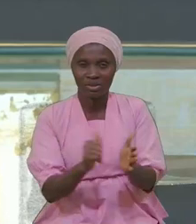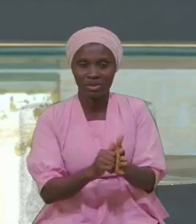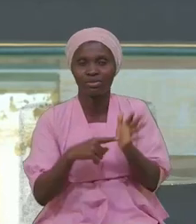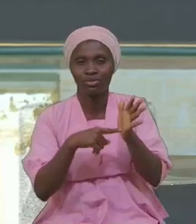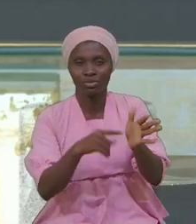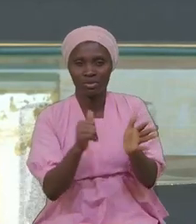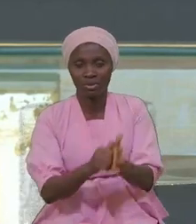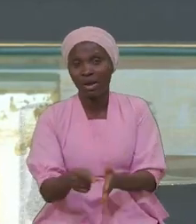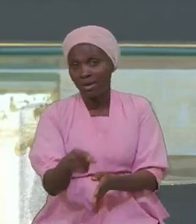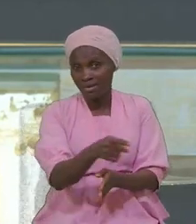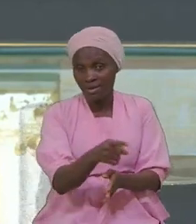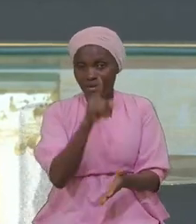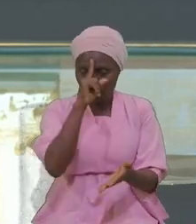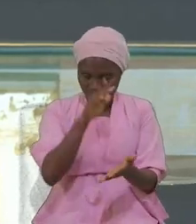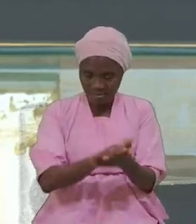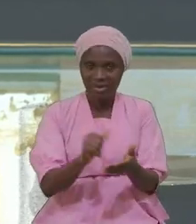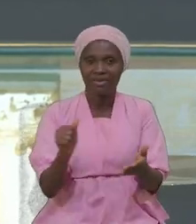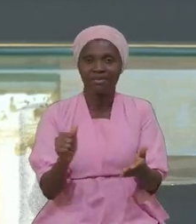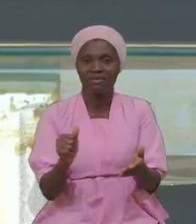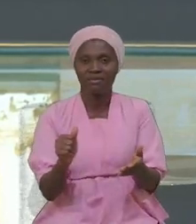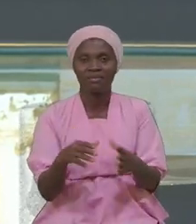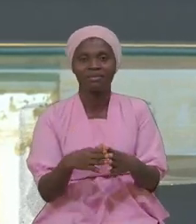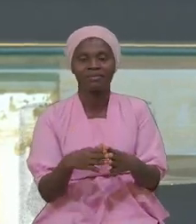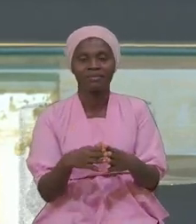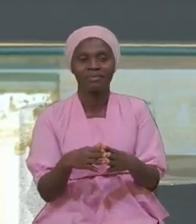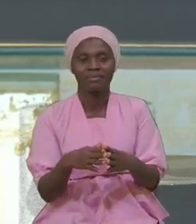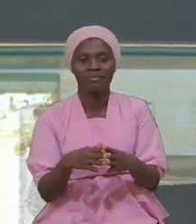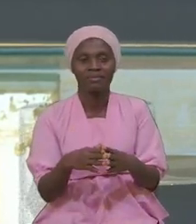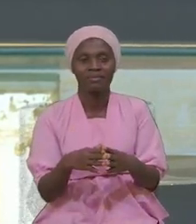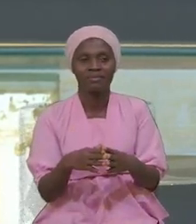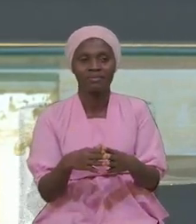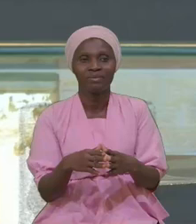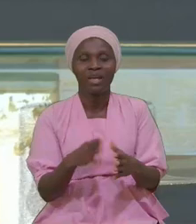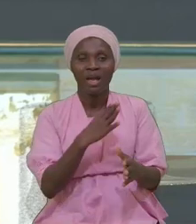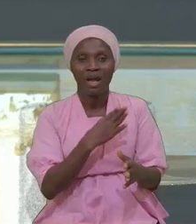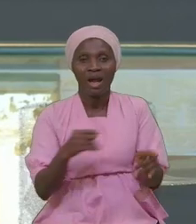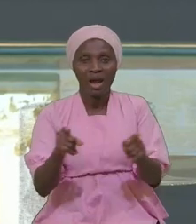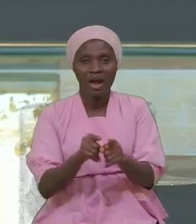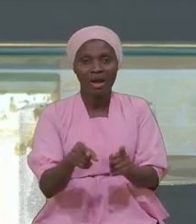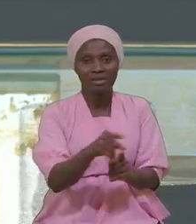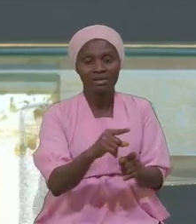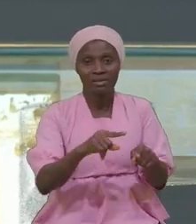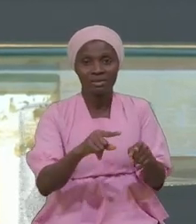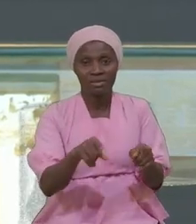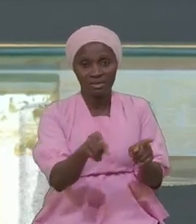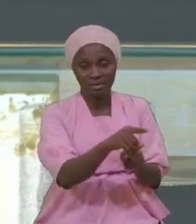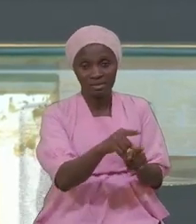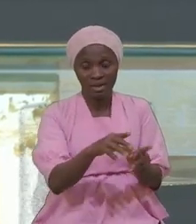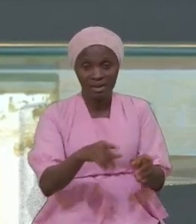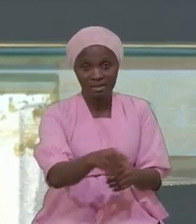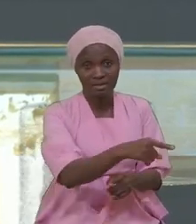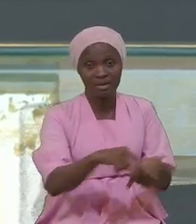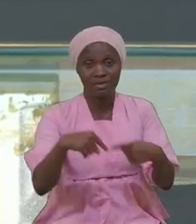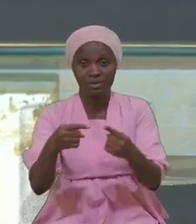démontré qu'ils croyaient. Et nomma des chantres qui revêtus d'un massacre et marchant devant l'armée,